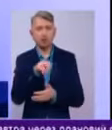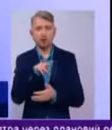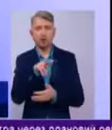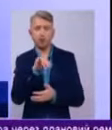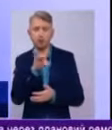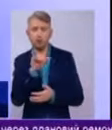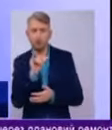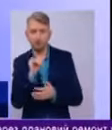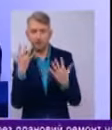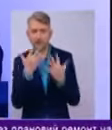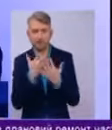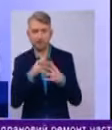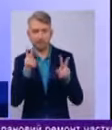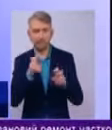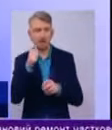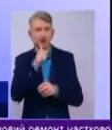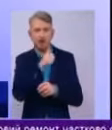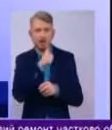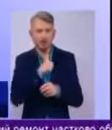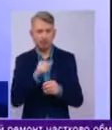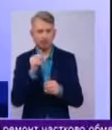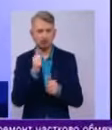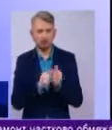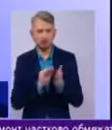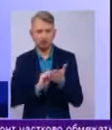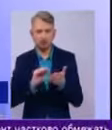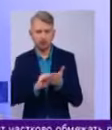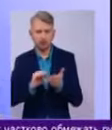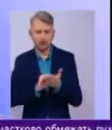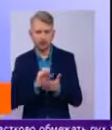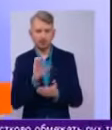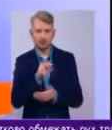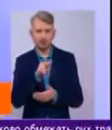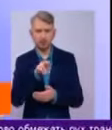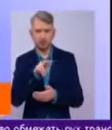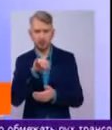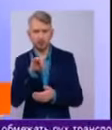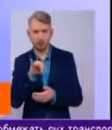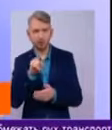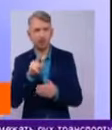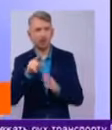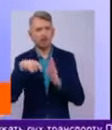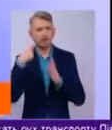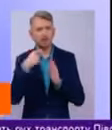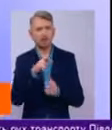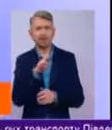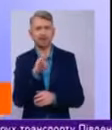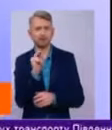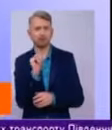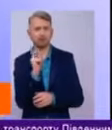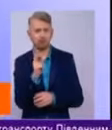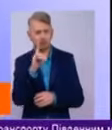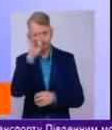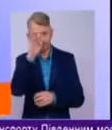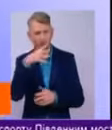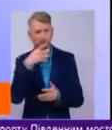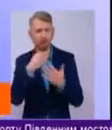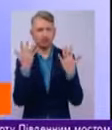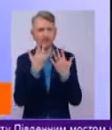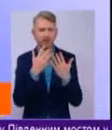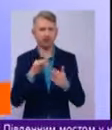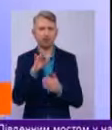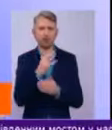фільм «Таємний щоденник Симона Петлюри», який знімає Олесь Спиридонович Янчук, який відомий своїми фільмами і